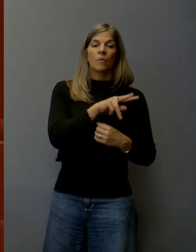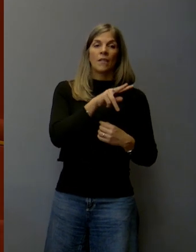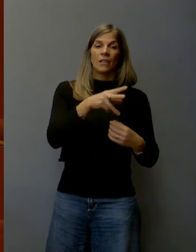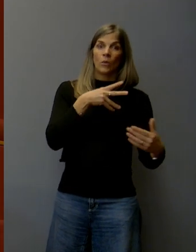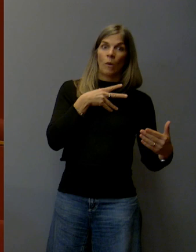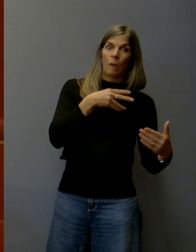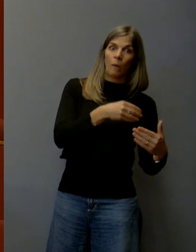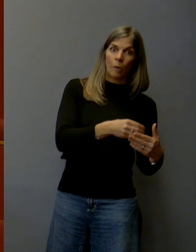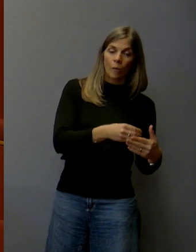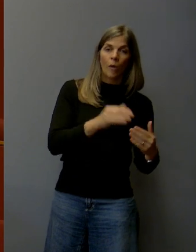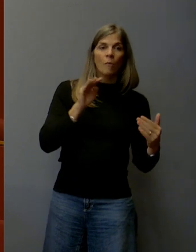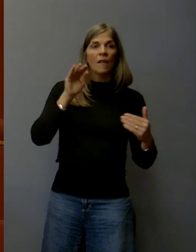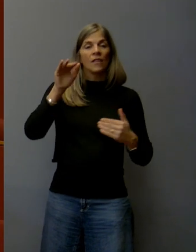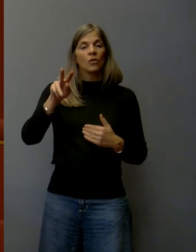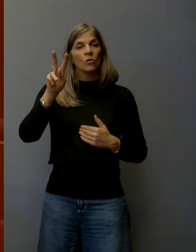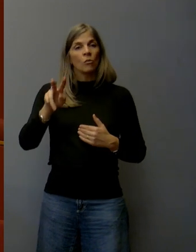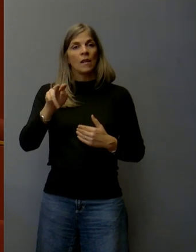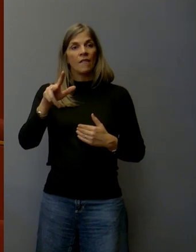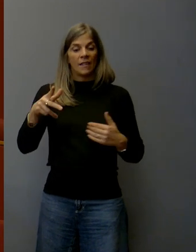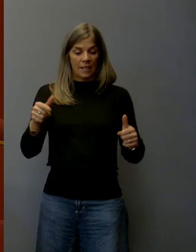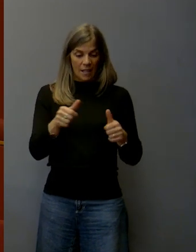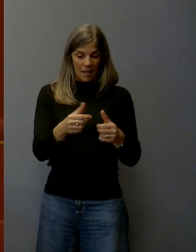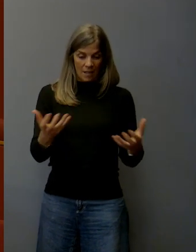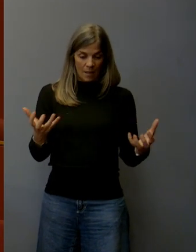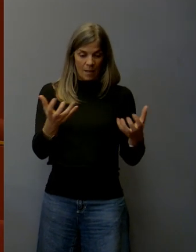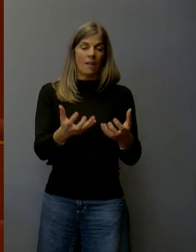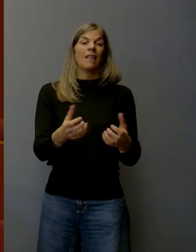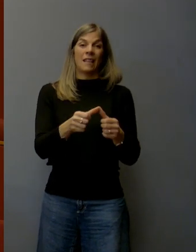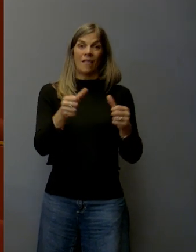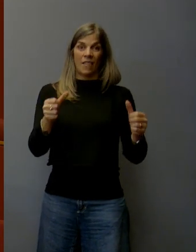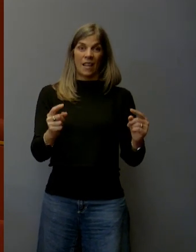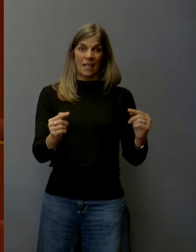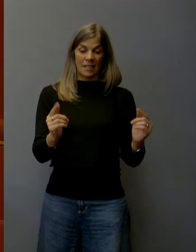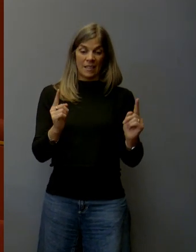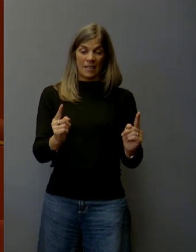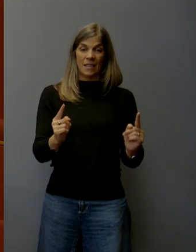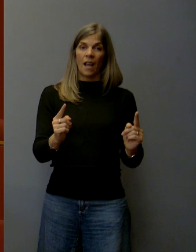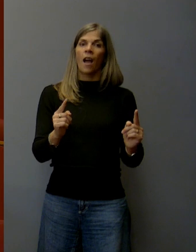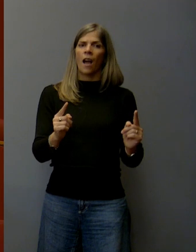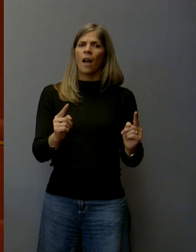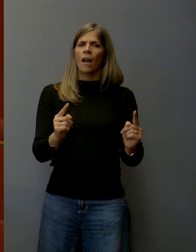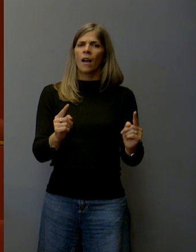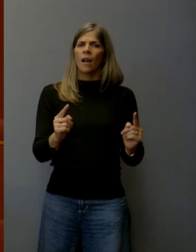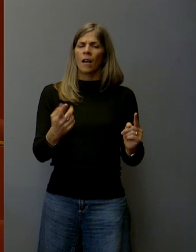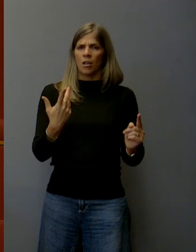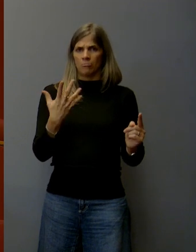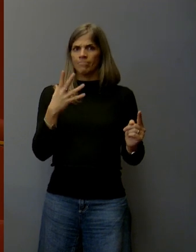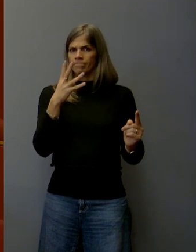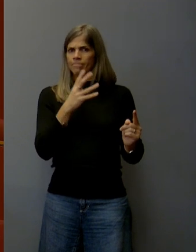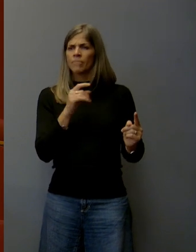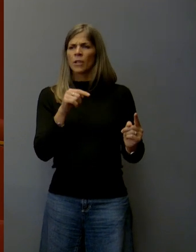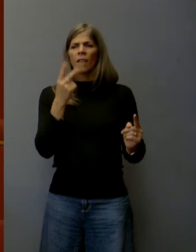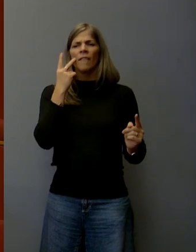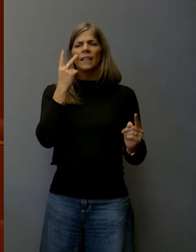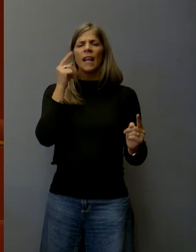questa differenza che ovviamente è comprensibile però da ancora più evidenza quanto è importante il lavoro in